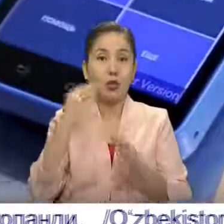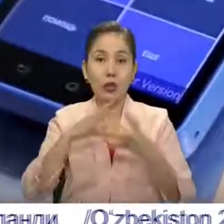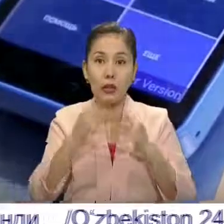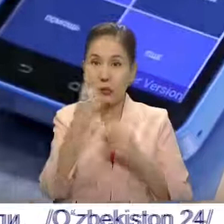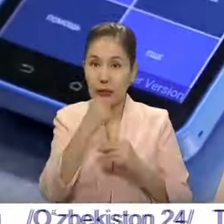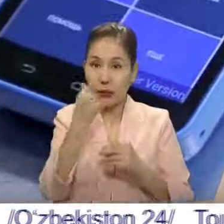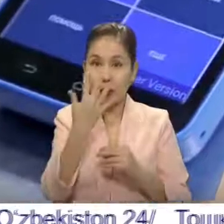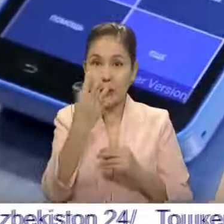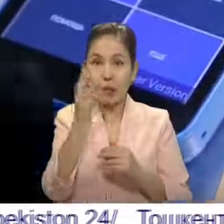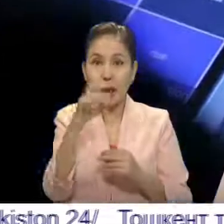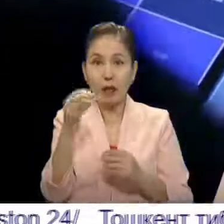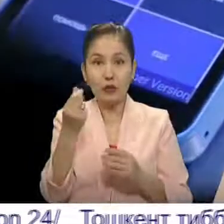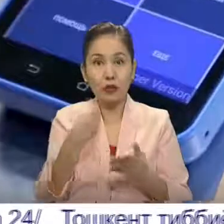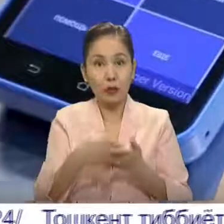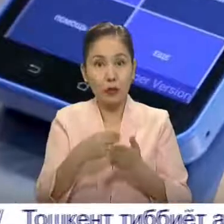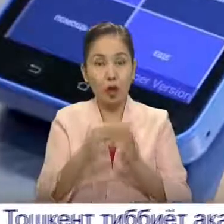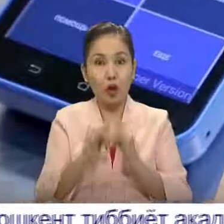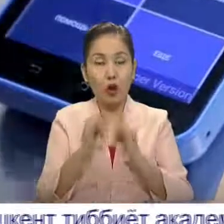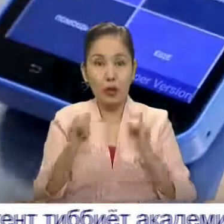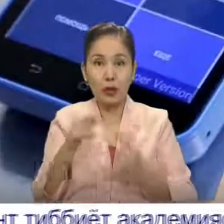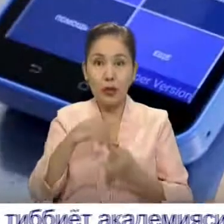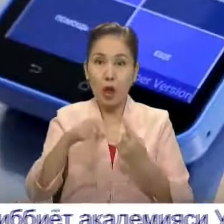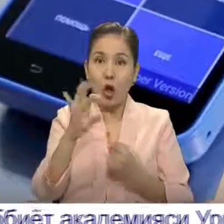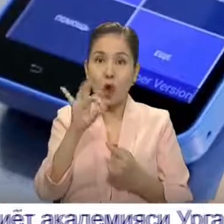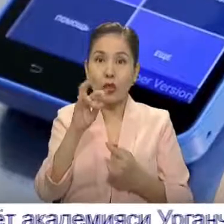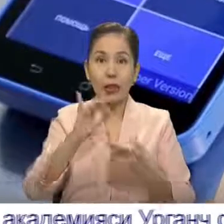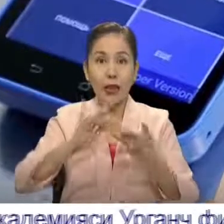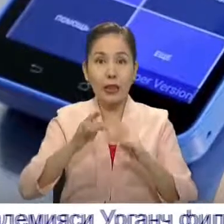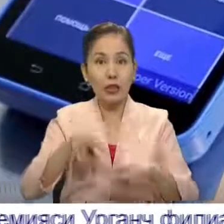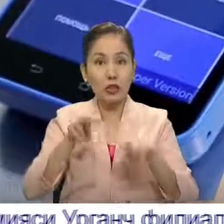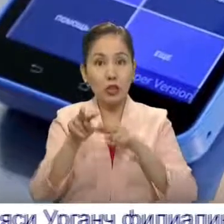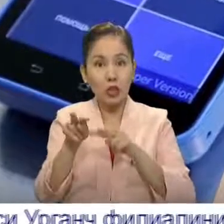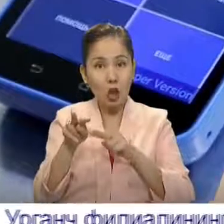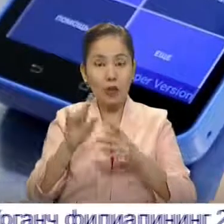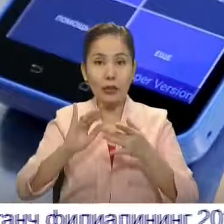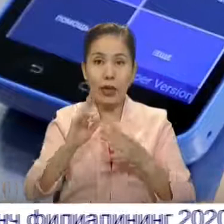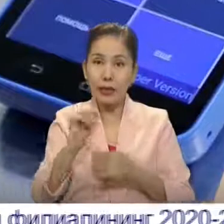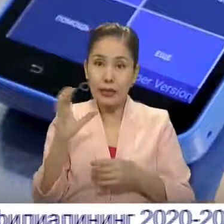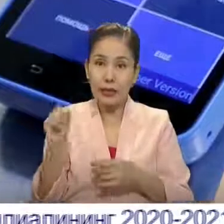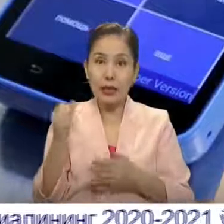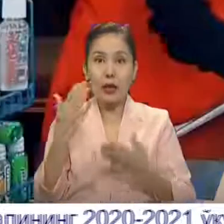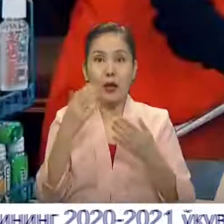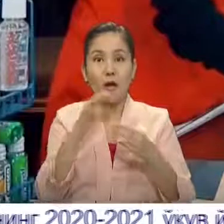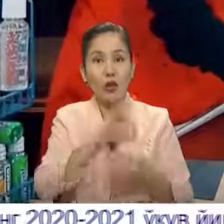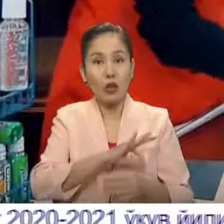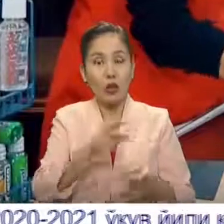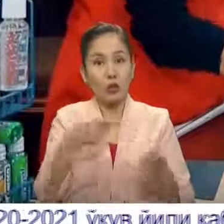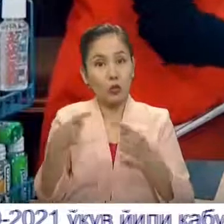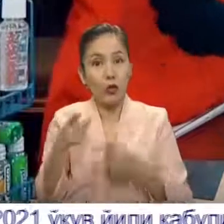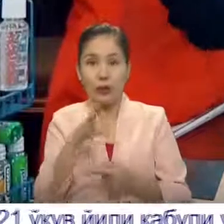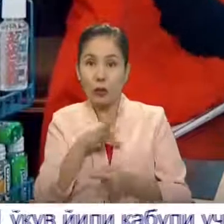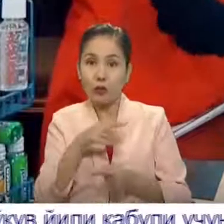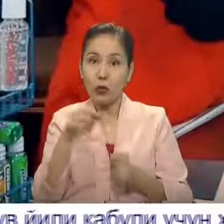obaroti 5 milliard so'mdan oshgan tadbirkorlik subyektlari onlayn nazorat kassa mashinasi yoki virtual kassadan foydalanishga o'tkazilgan